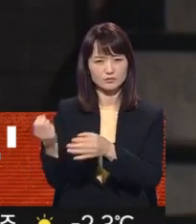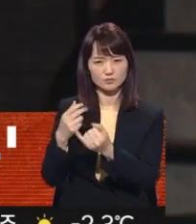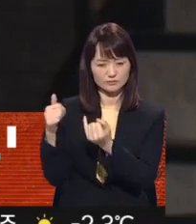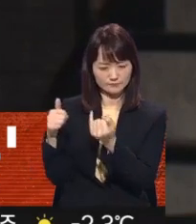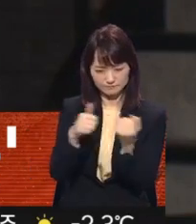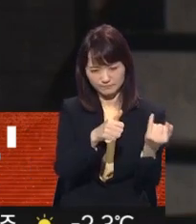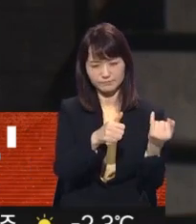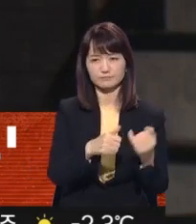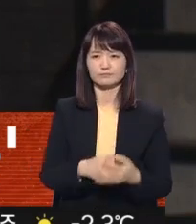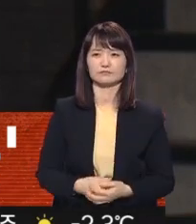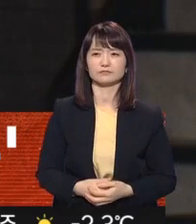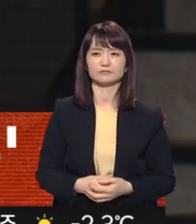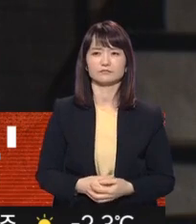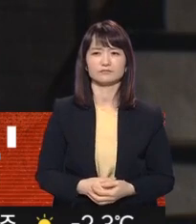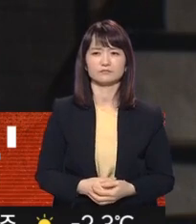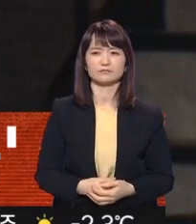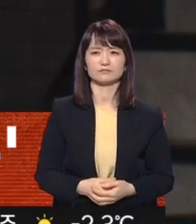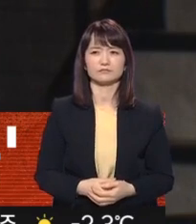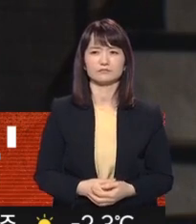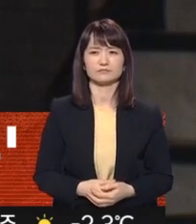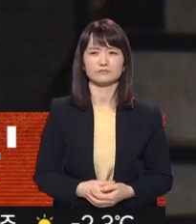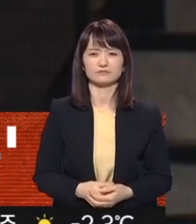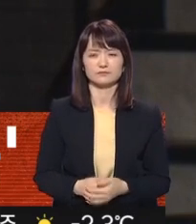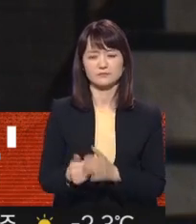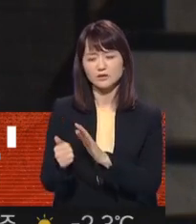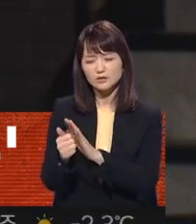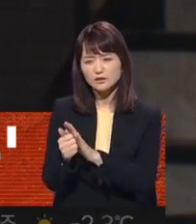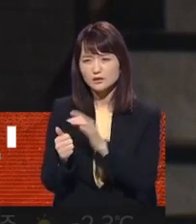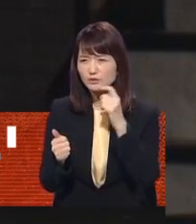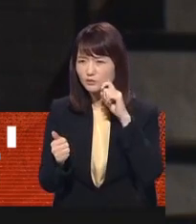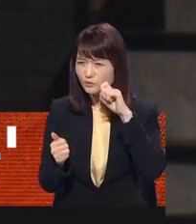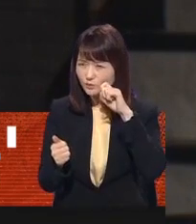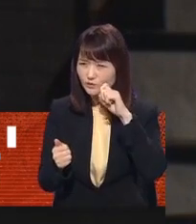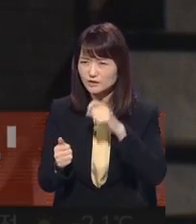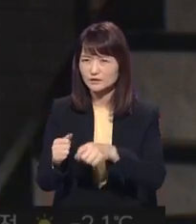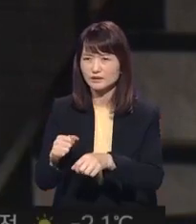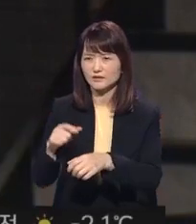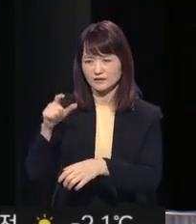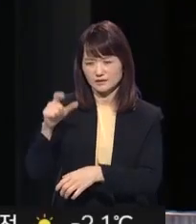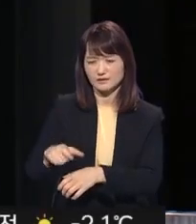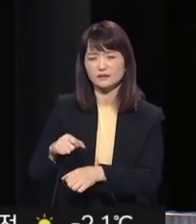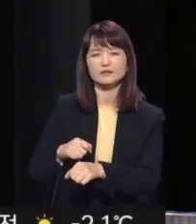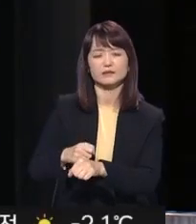이제 달래도 좀 어렵고 강력하게 나가도 어려운 좀 어려운 상황인 것